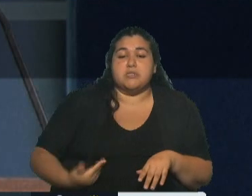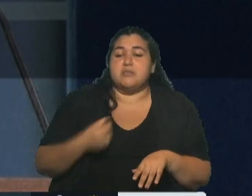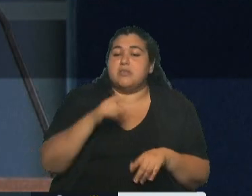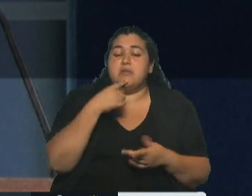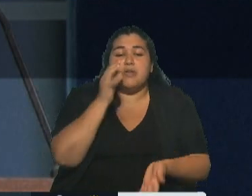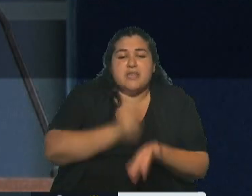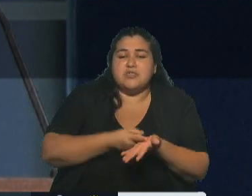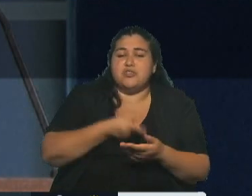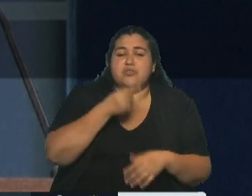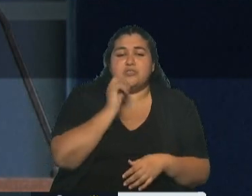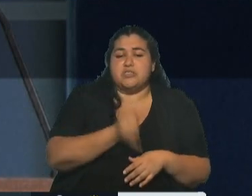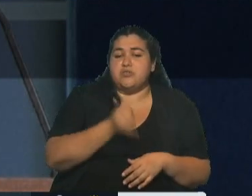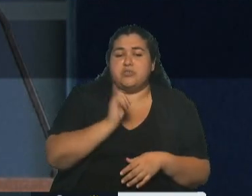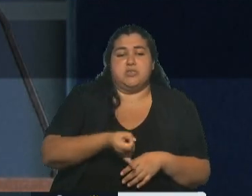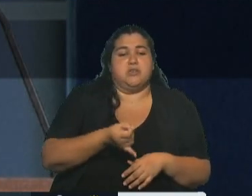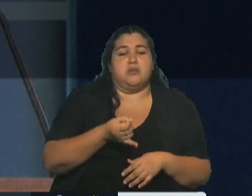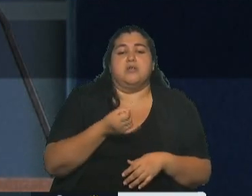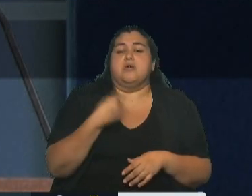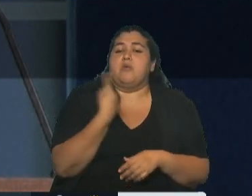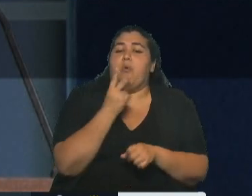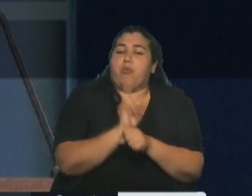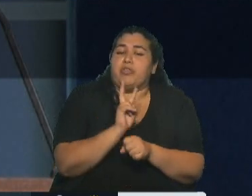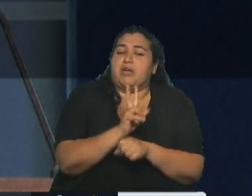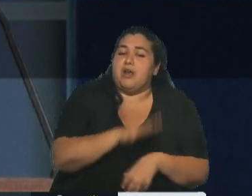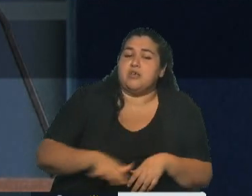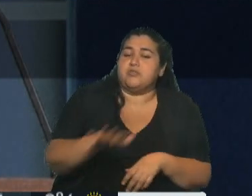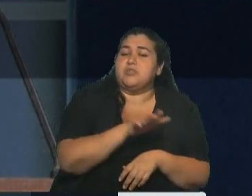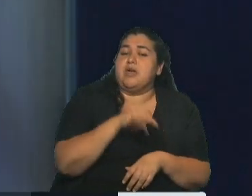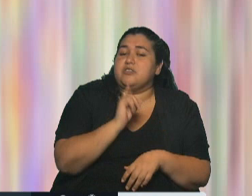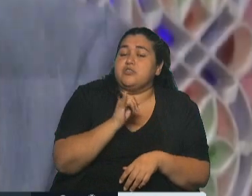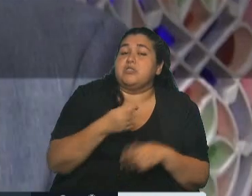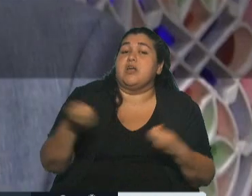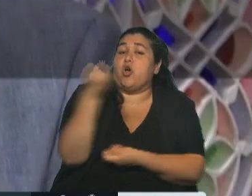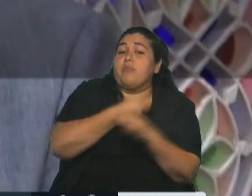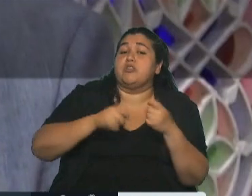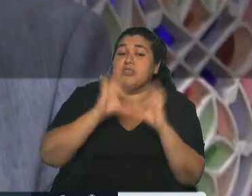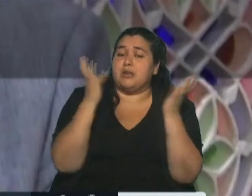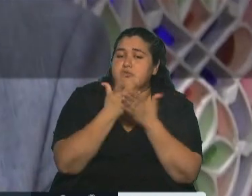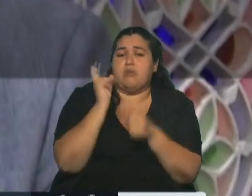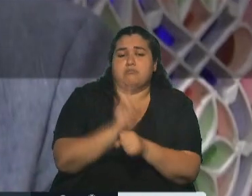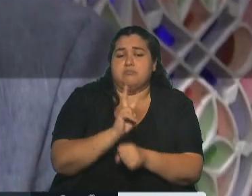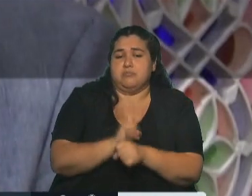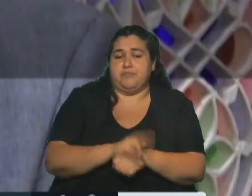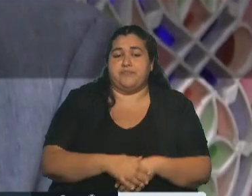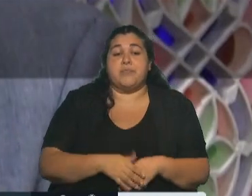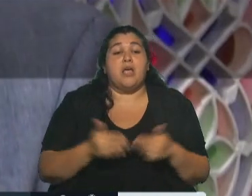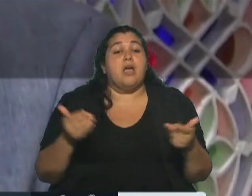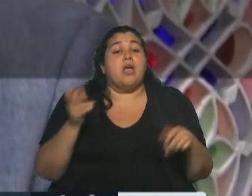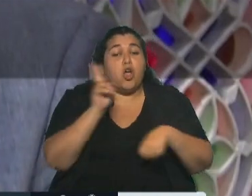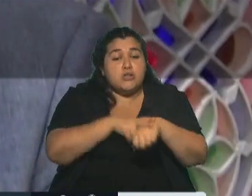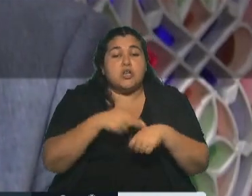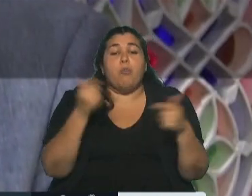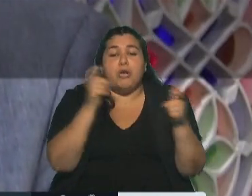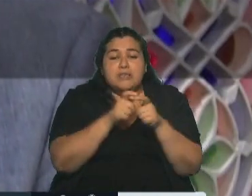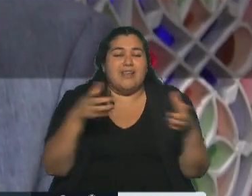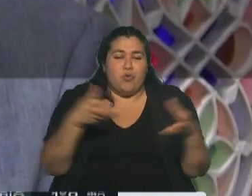will not hesitate to take further actions to protect our people and the free flow of international commerce. المجلس السياسي الأعلى